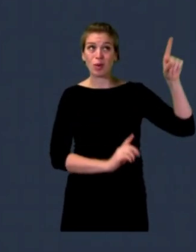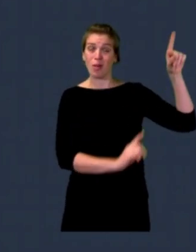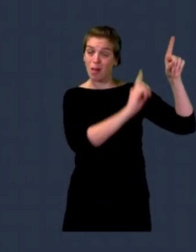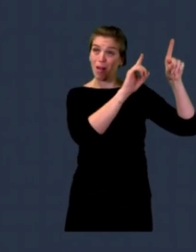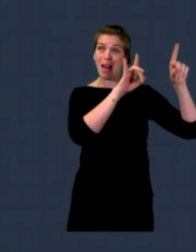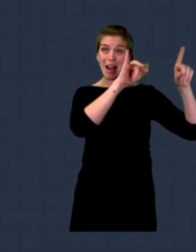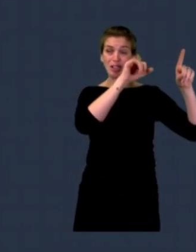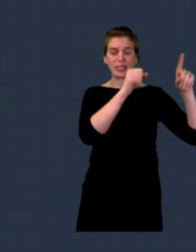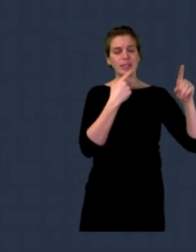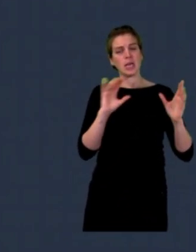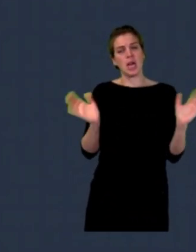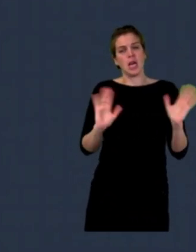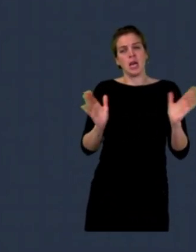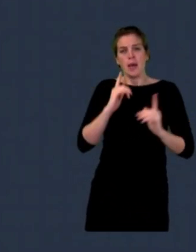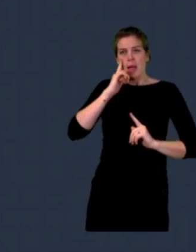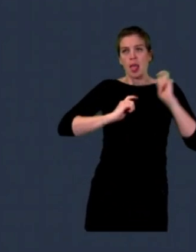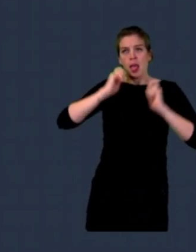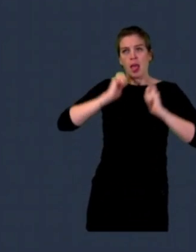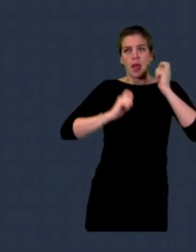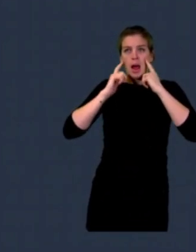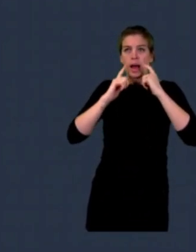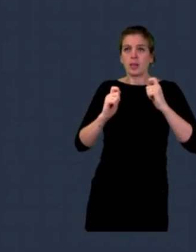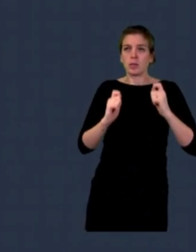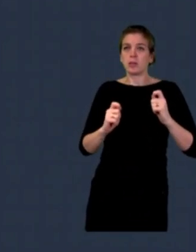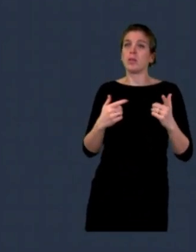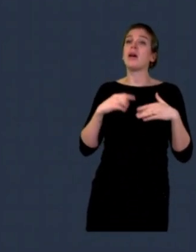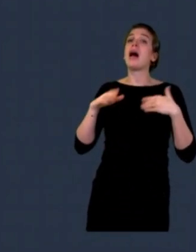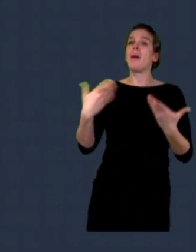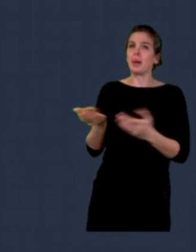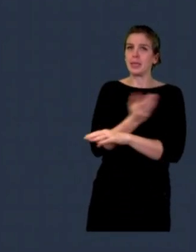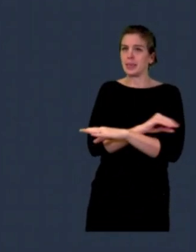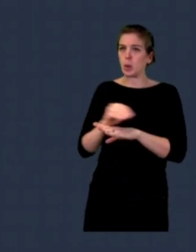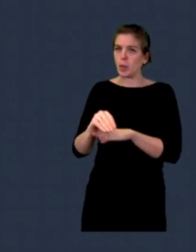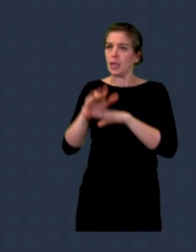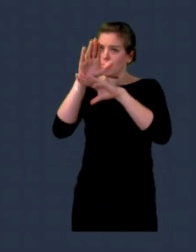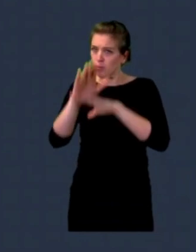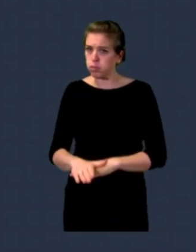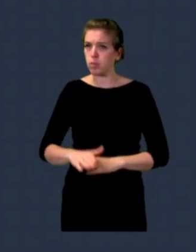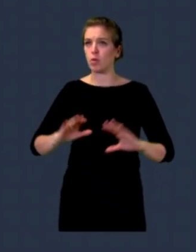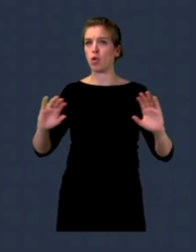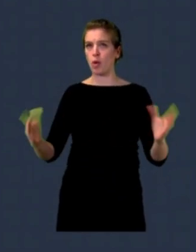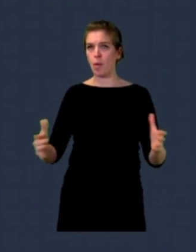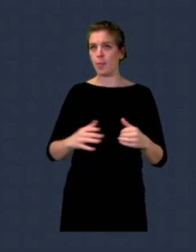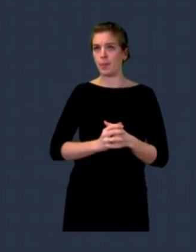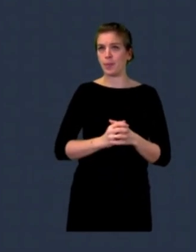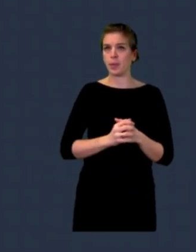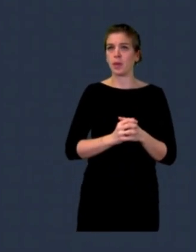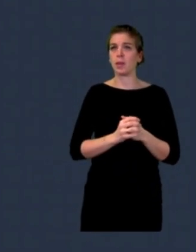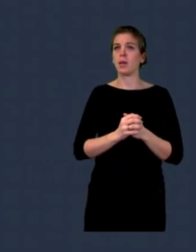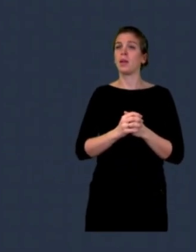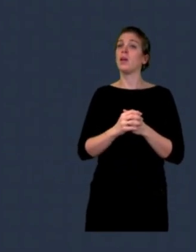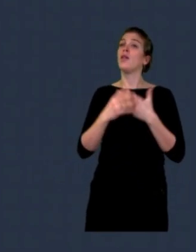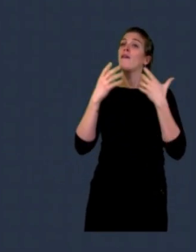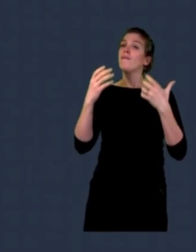leurs réserves sur une telle méthode, cela n'offre pas les meilleures garanties pour la santé de nos concitoyens. Par votre obsession à